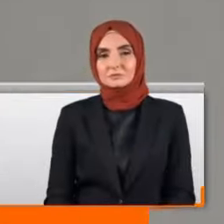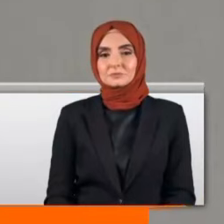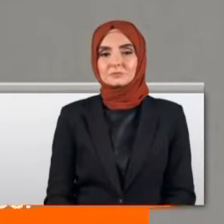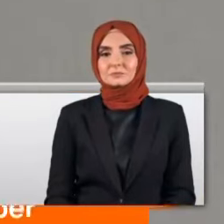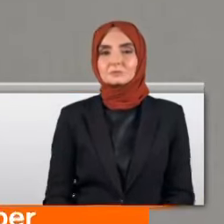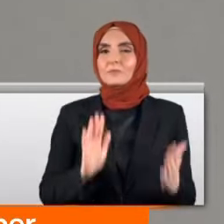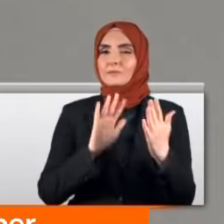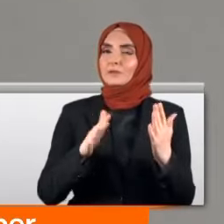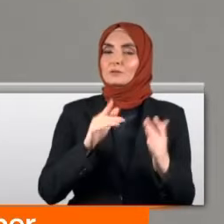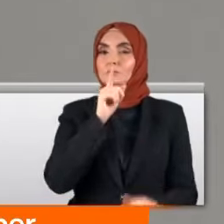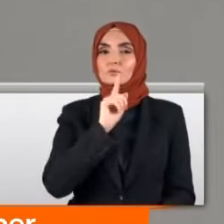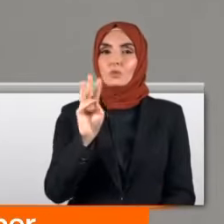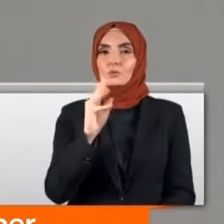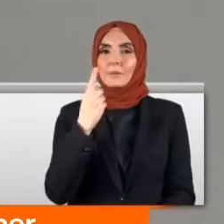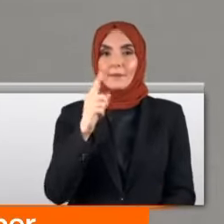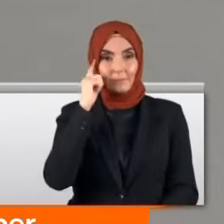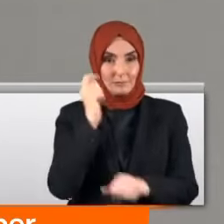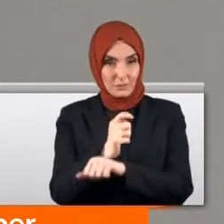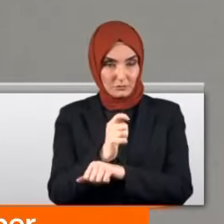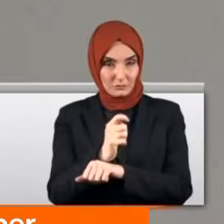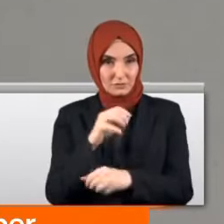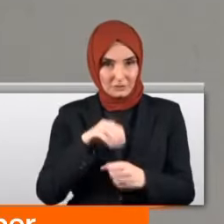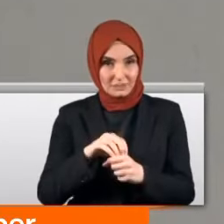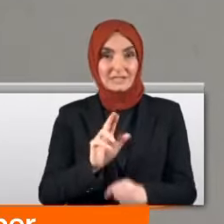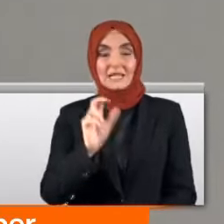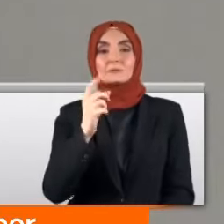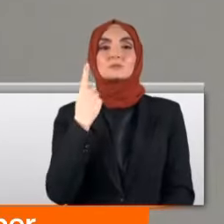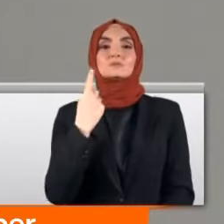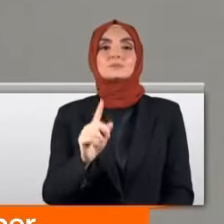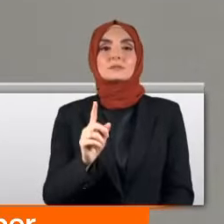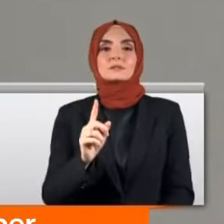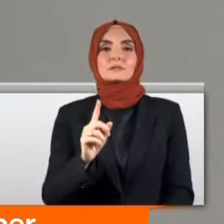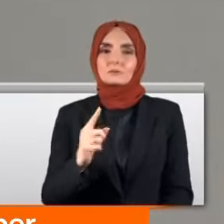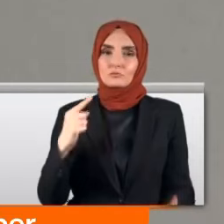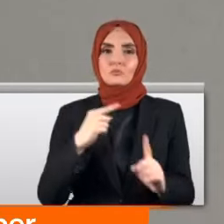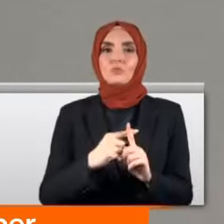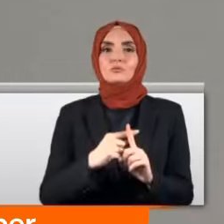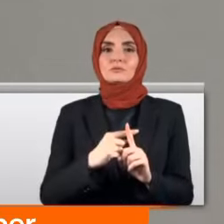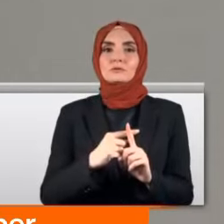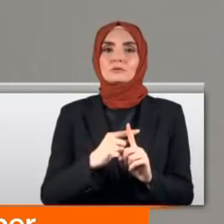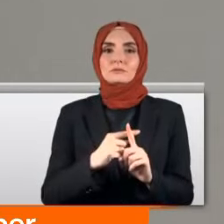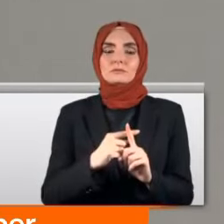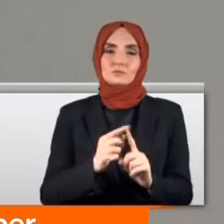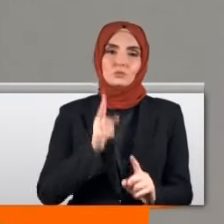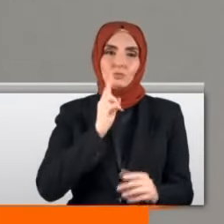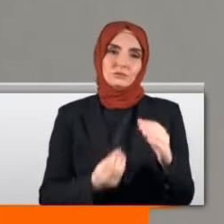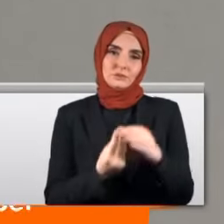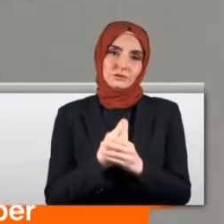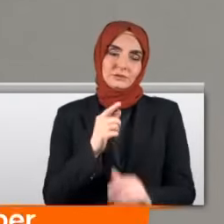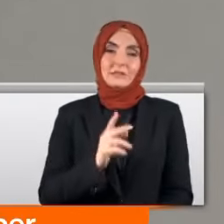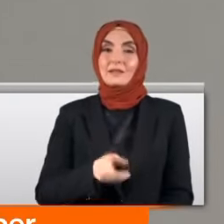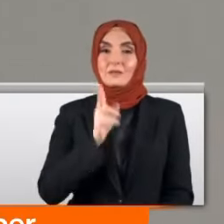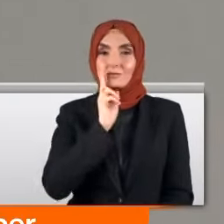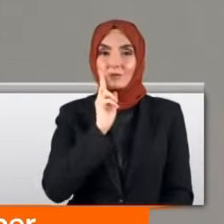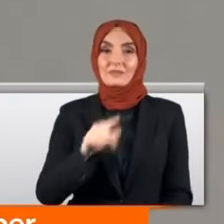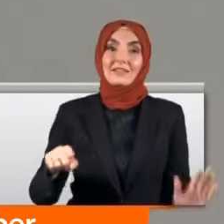Yaklaşık 130 bin başvurunun yaklaşık 70 binin olumlu sonuçlandığını belirtmiştir. Nihayetinde olumsuz